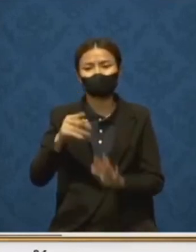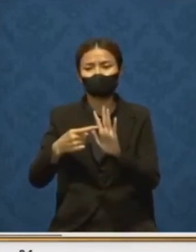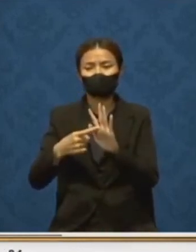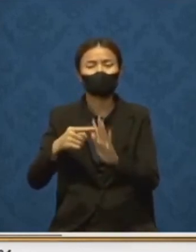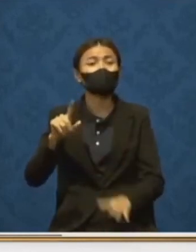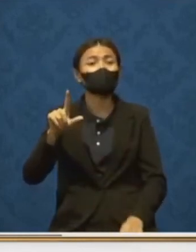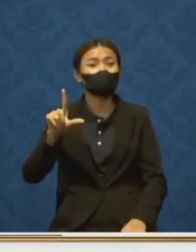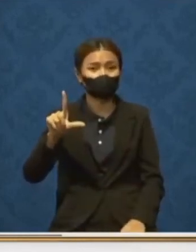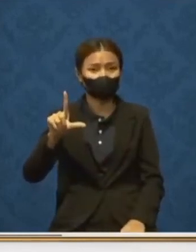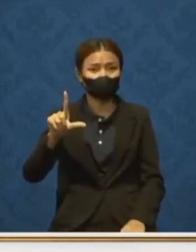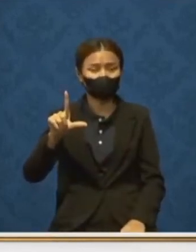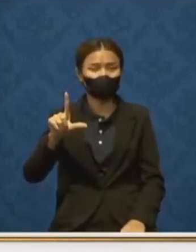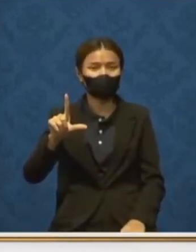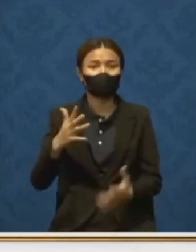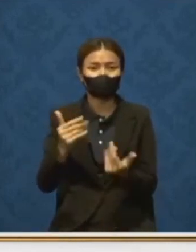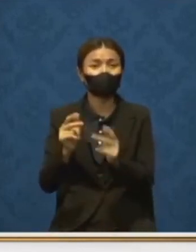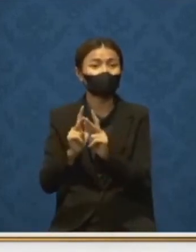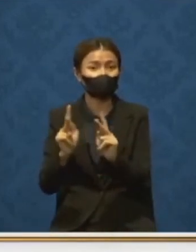ที่ครับ